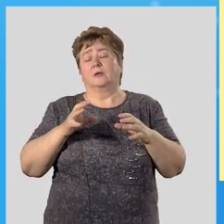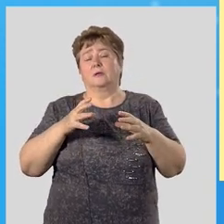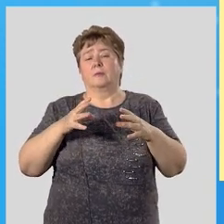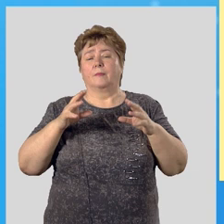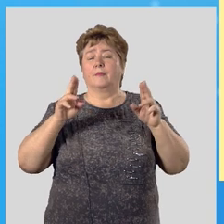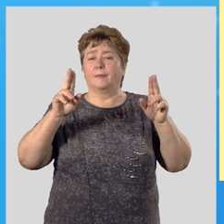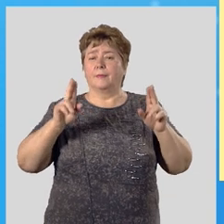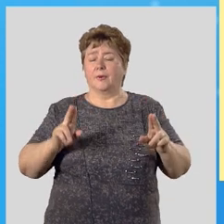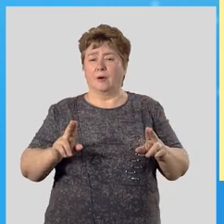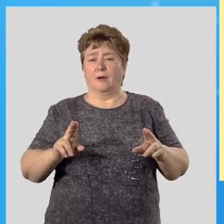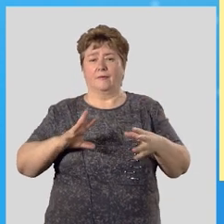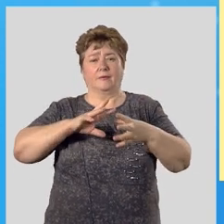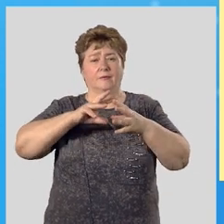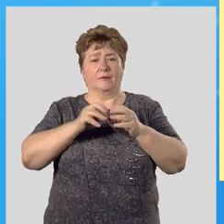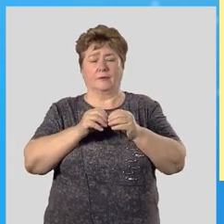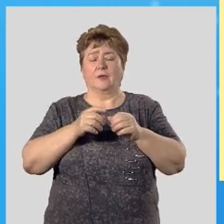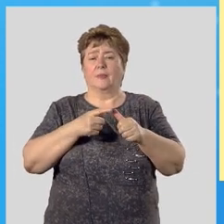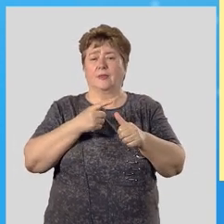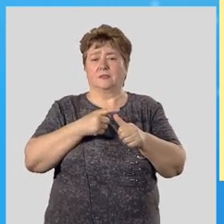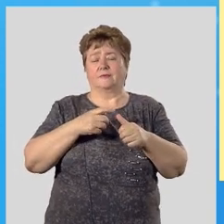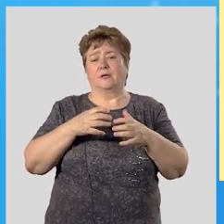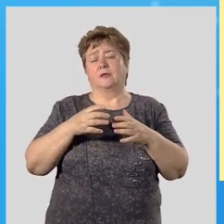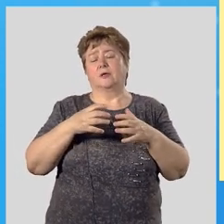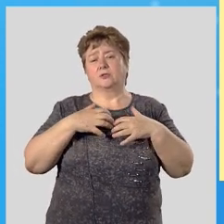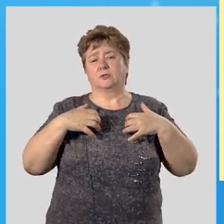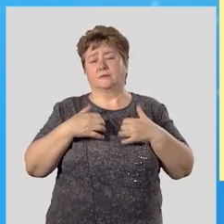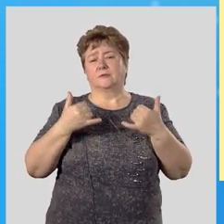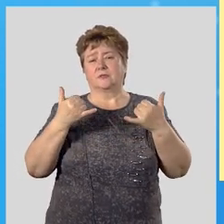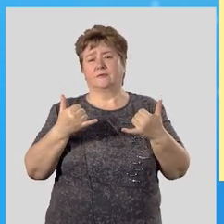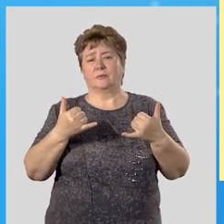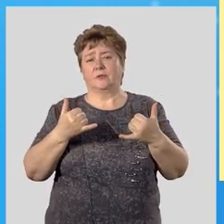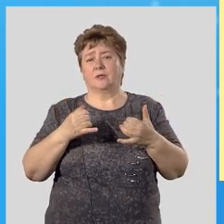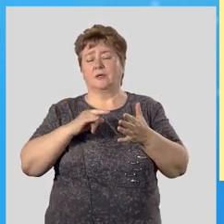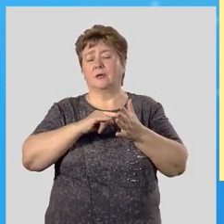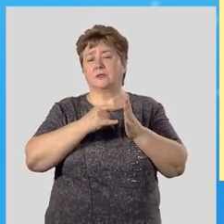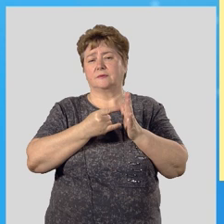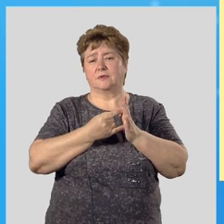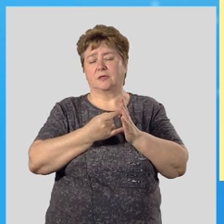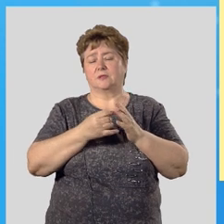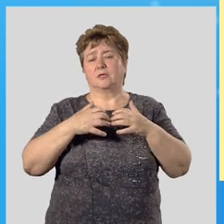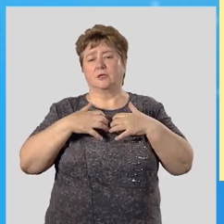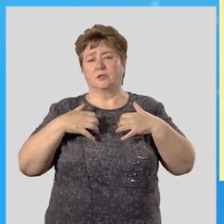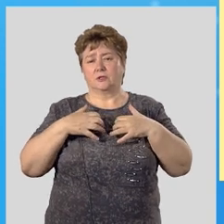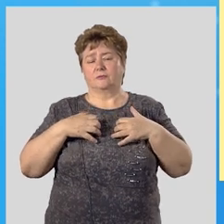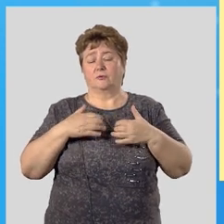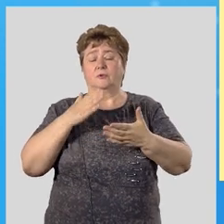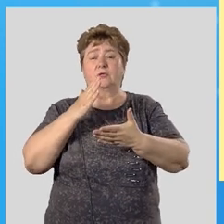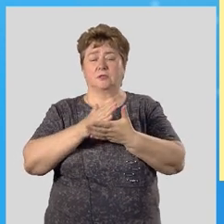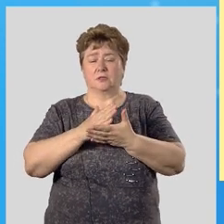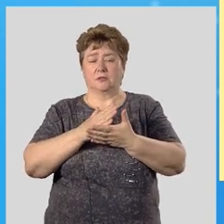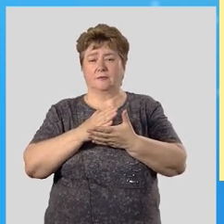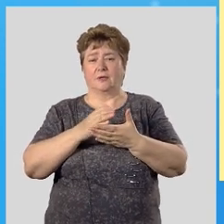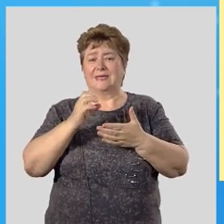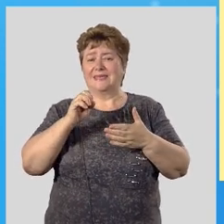свод правил названий животных. Современная классификация животных –